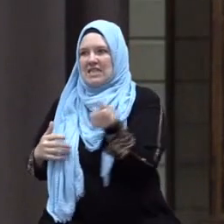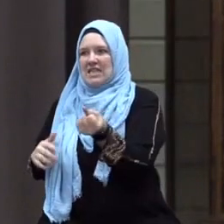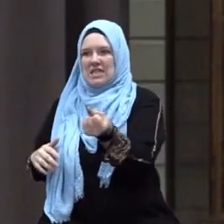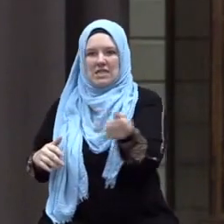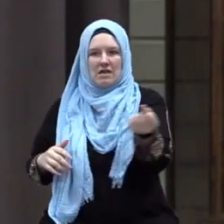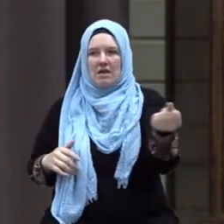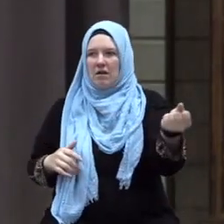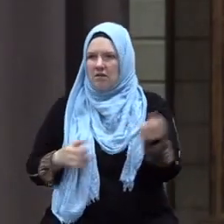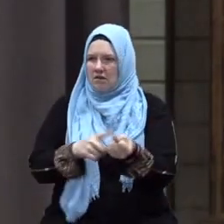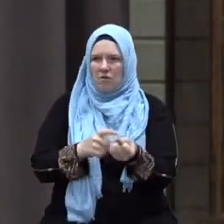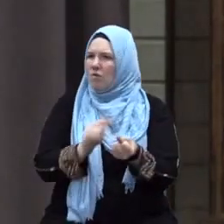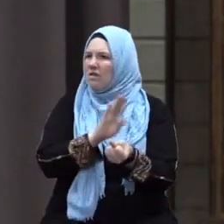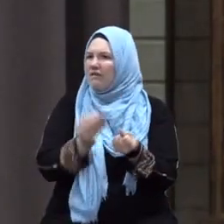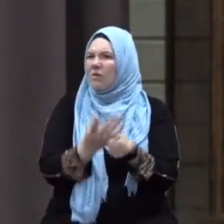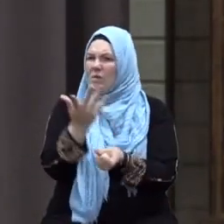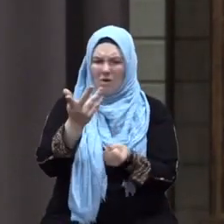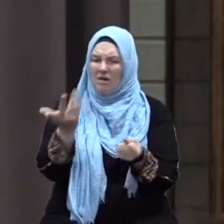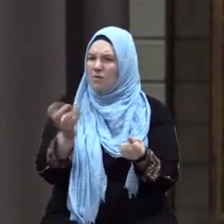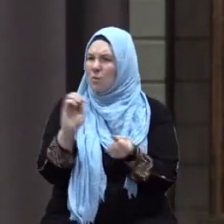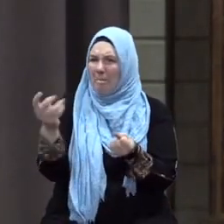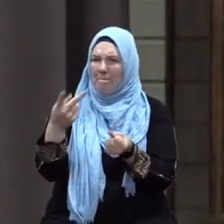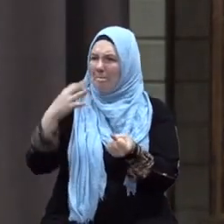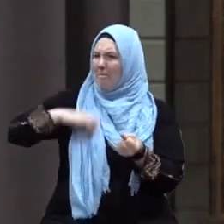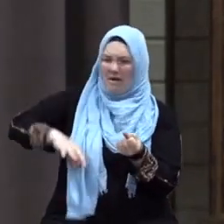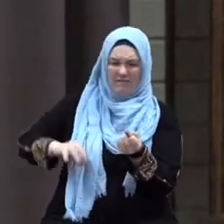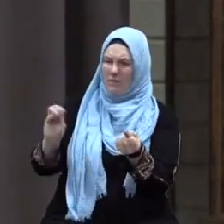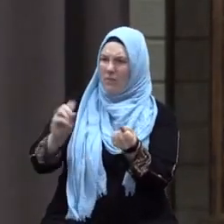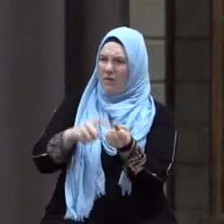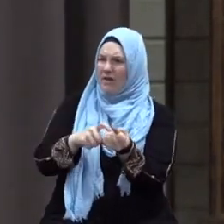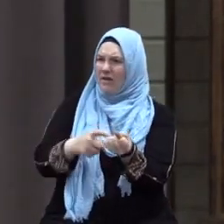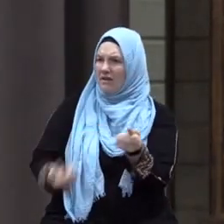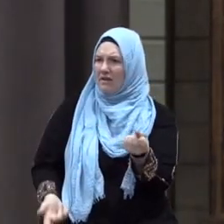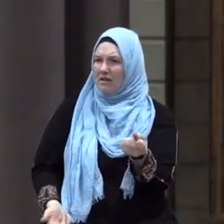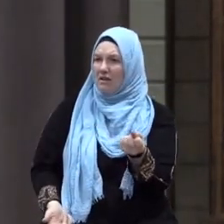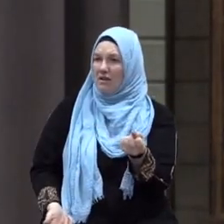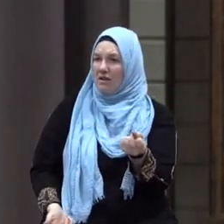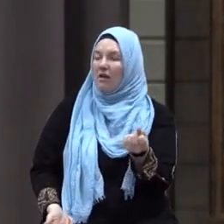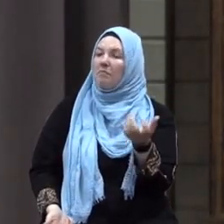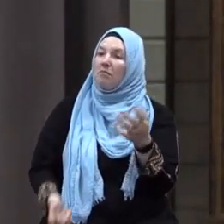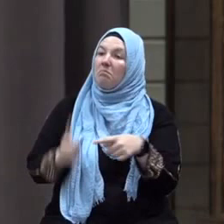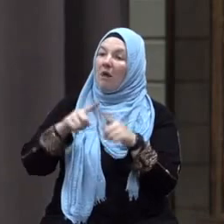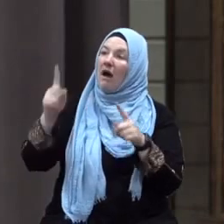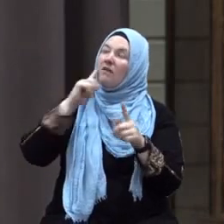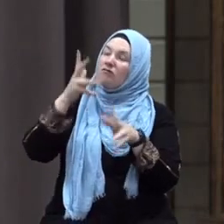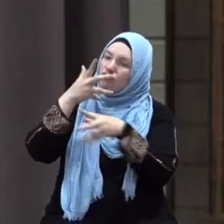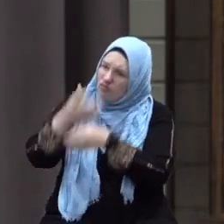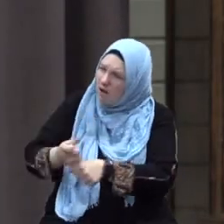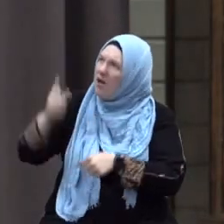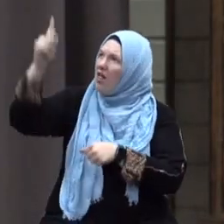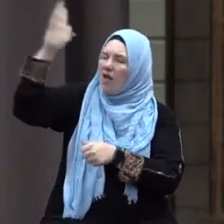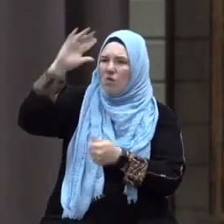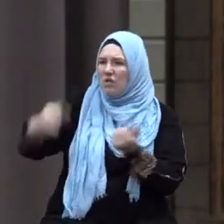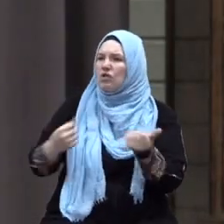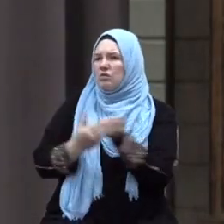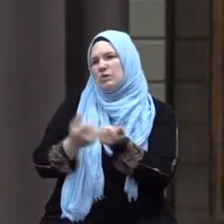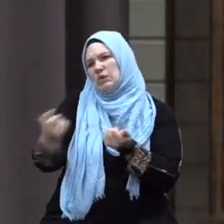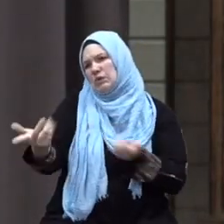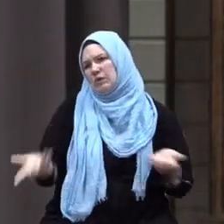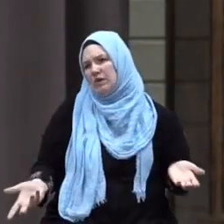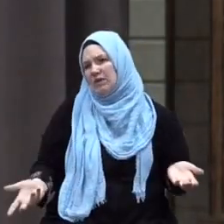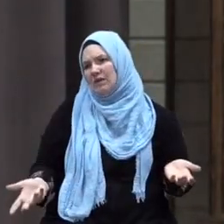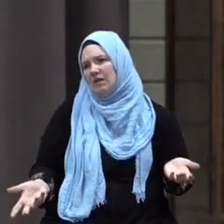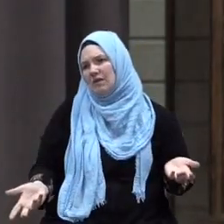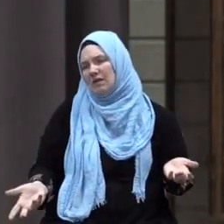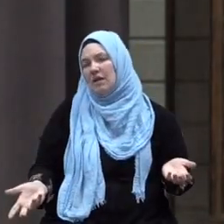تَنْصُرُ اللَّهَ يَنْصُرُكُمْ. If you support Allah's cause, Allah will support you. If you lend a helping